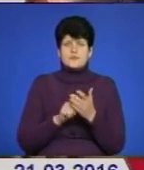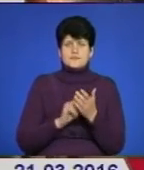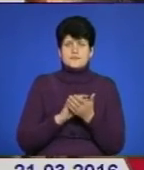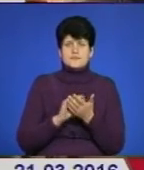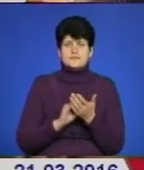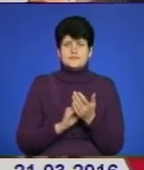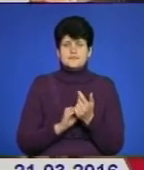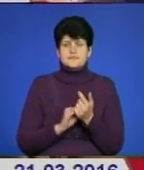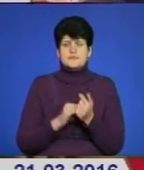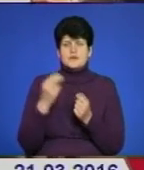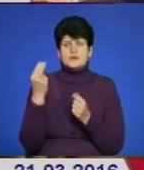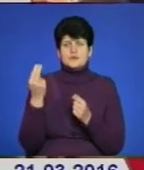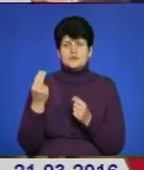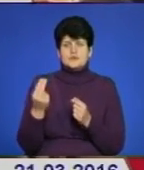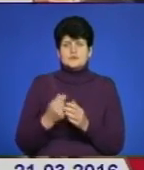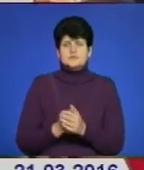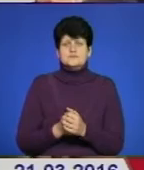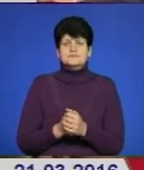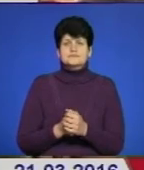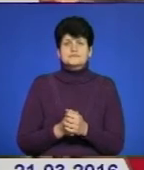письменником, художником.